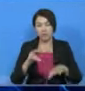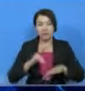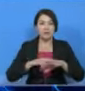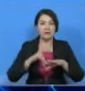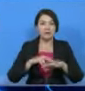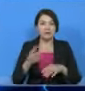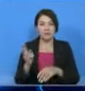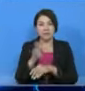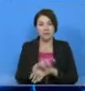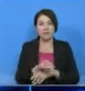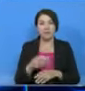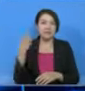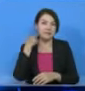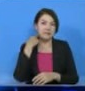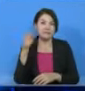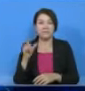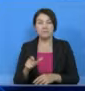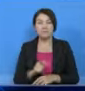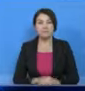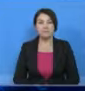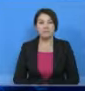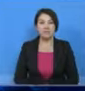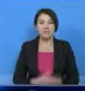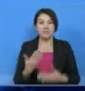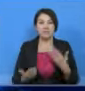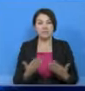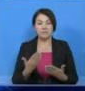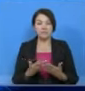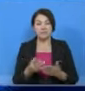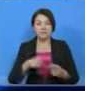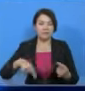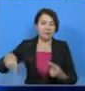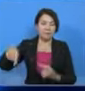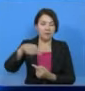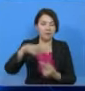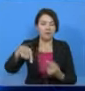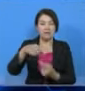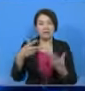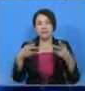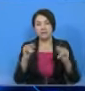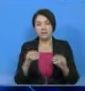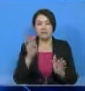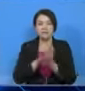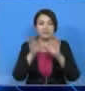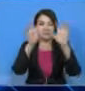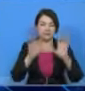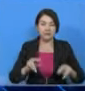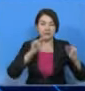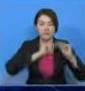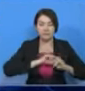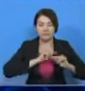о пребывающем иностранце на территории Республики Казахстан, либо путем подворных обходов, где осуществляют незаконную трудовую